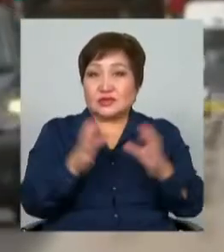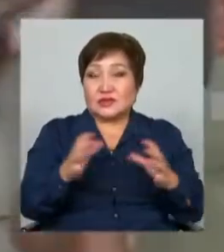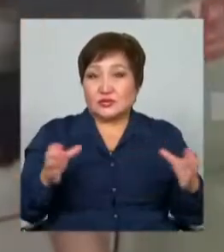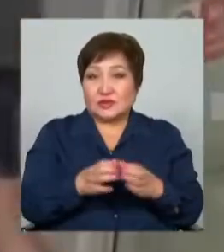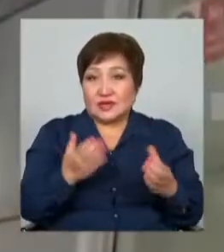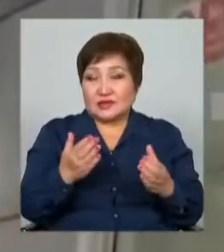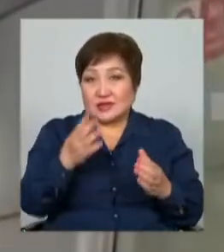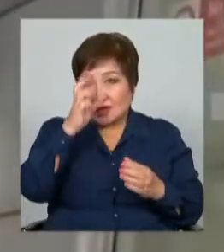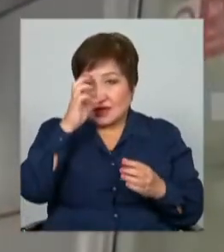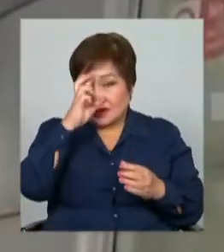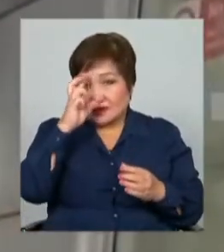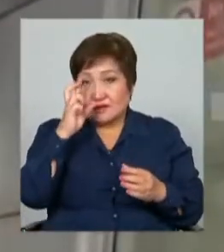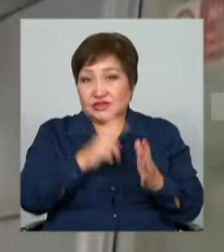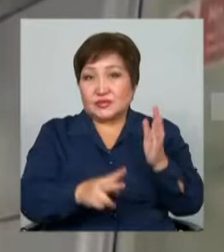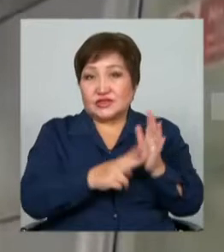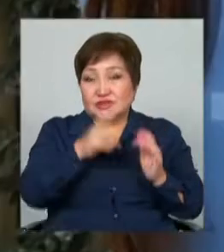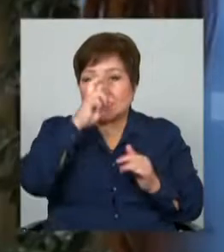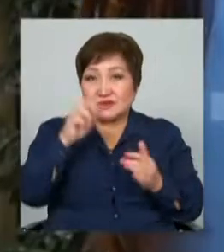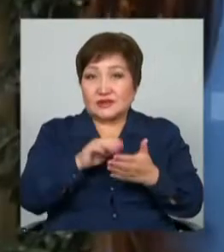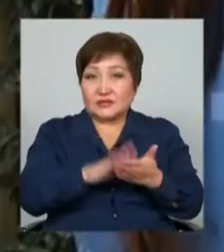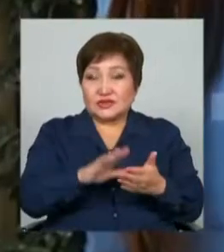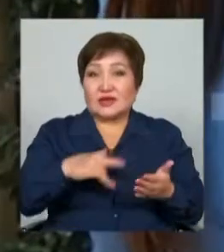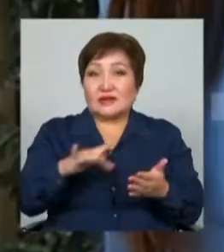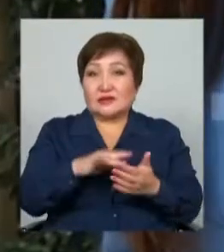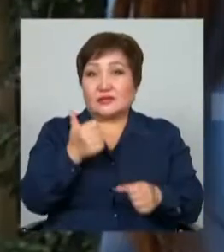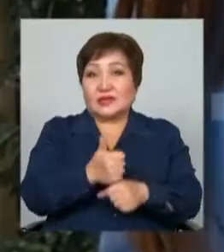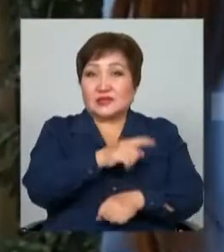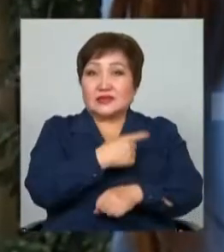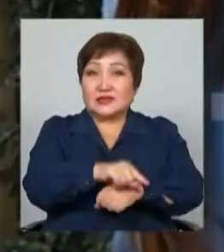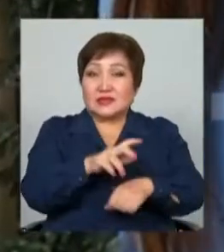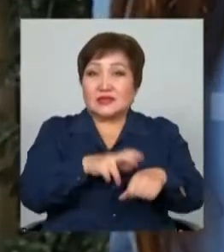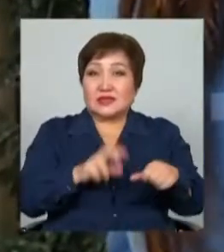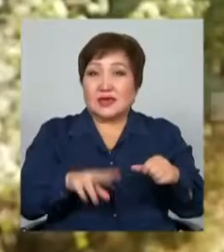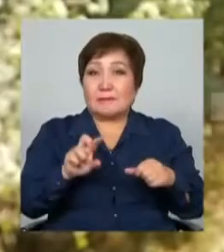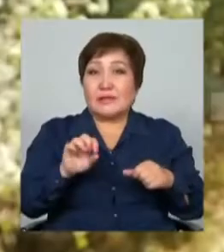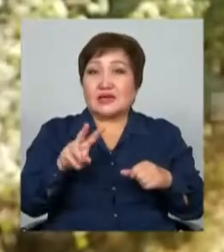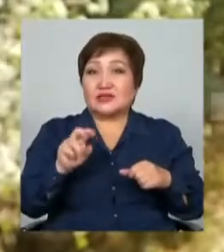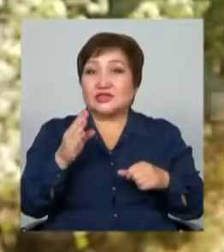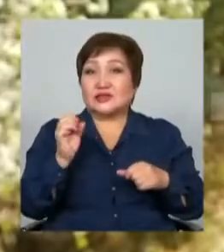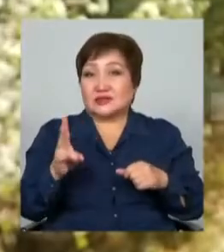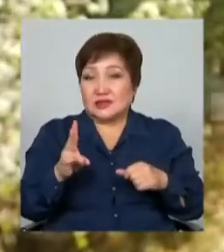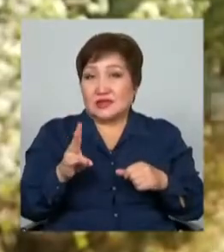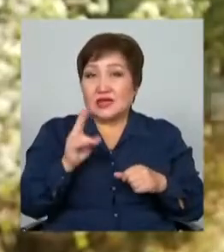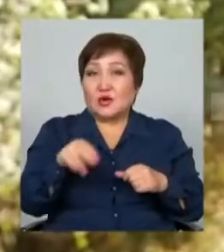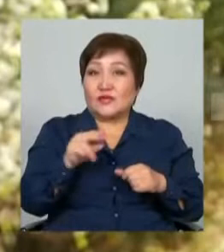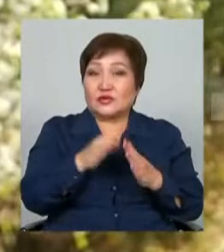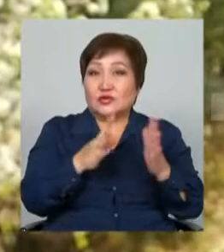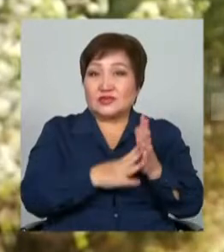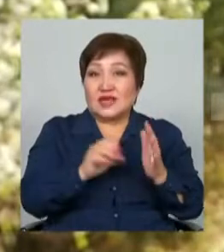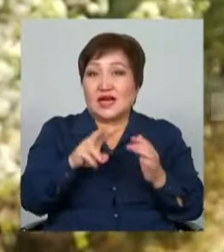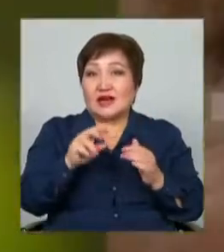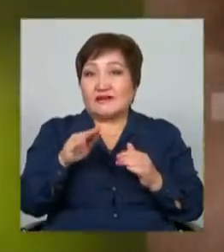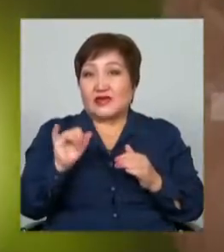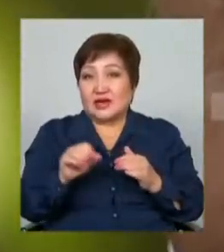елінде тіркеліпті. Осы ретте қаланың бас санитар дәрігері Жандарбек Бекшин ет үлгісі COVID-19-дың альфа, бета, зета